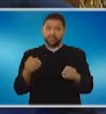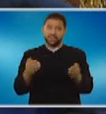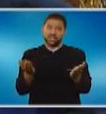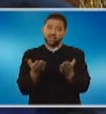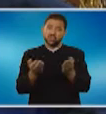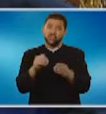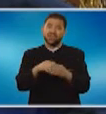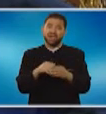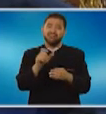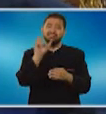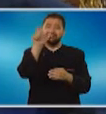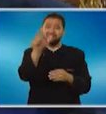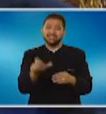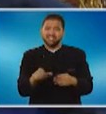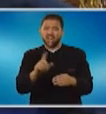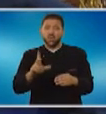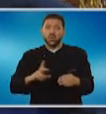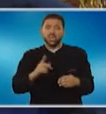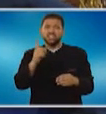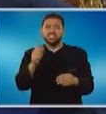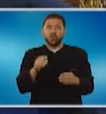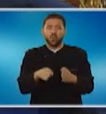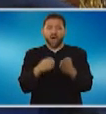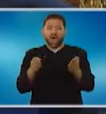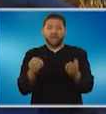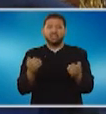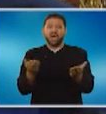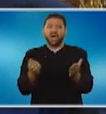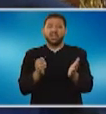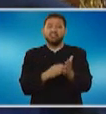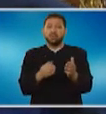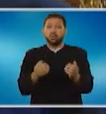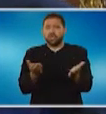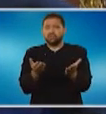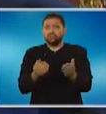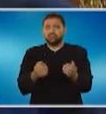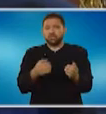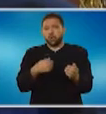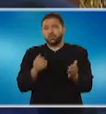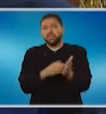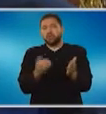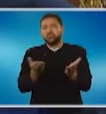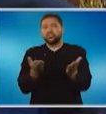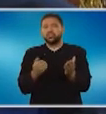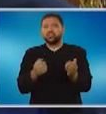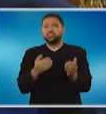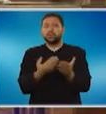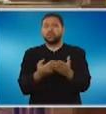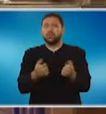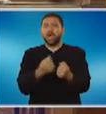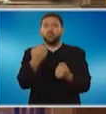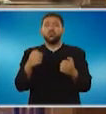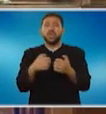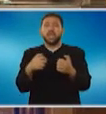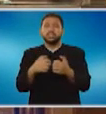Lectura în sine nu e doar un act de care ai nevoie. Trebuie să citesc pentru că am de pregătit un examen. Trebuie să citesc pentru că am